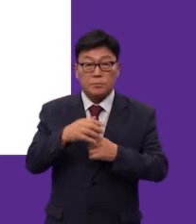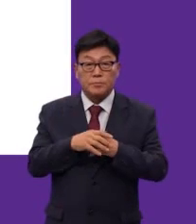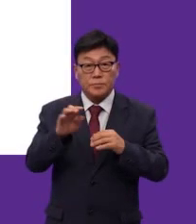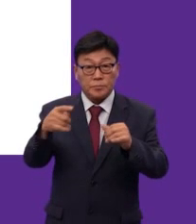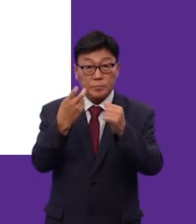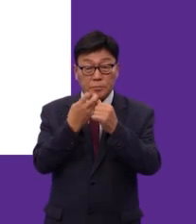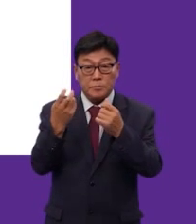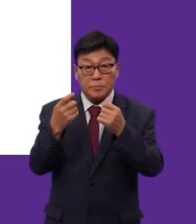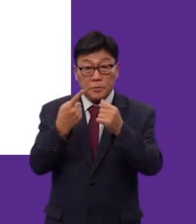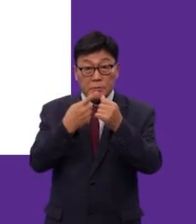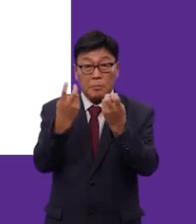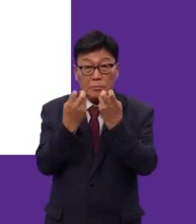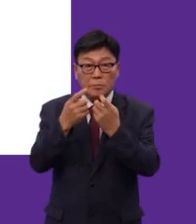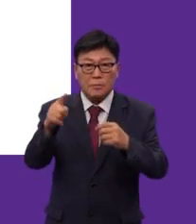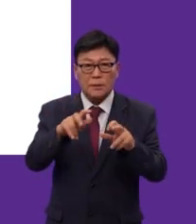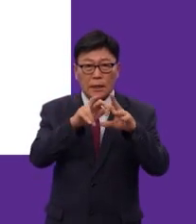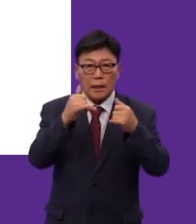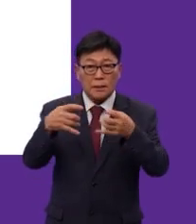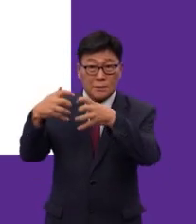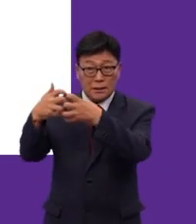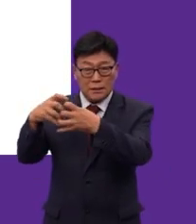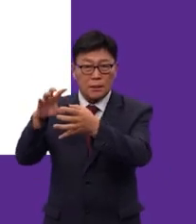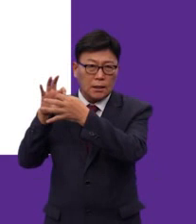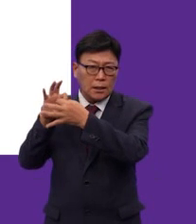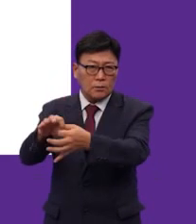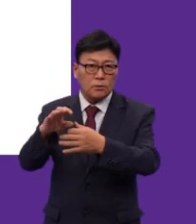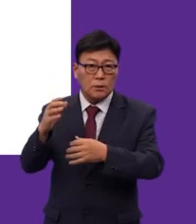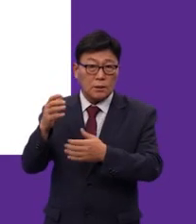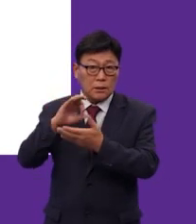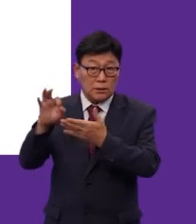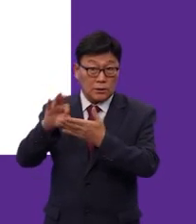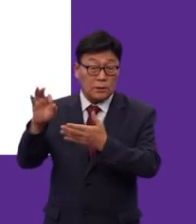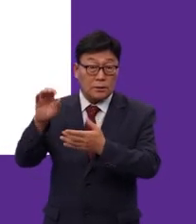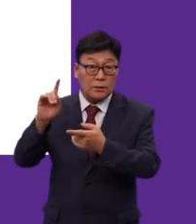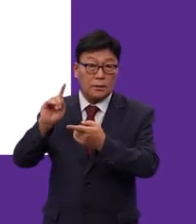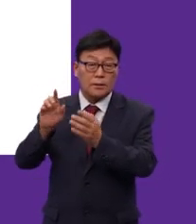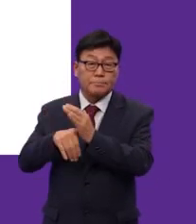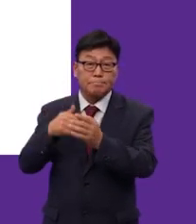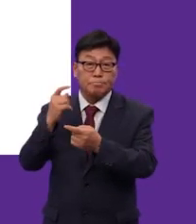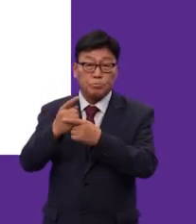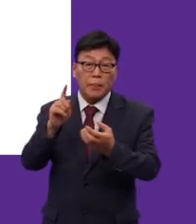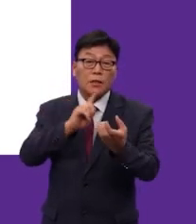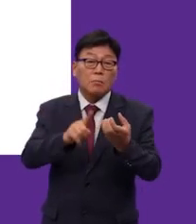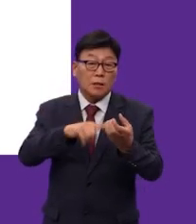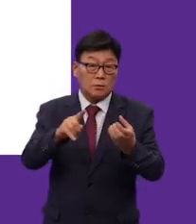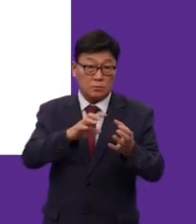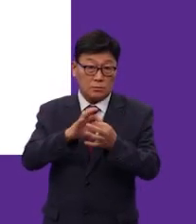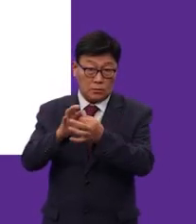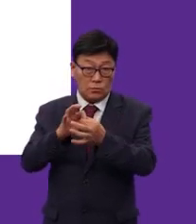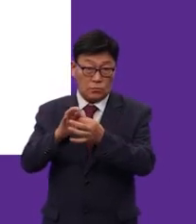번째 방안은 기존 장애인 단말기를 계속 이용한다는 전제하에서 스마트폰을 활용하는